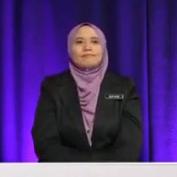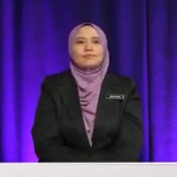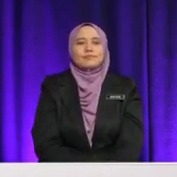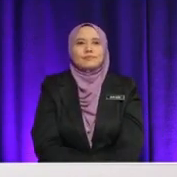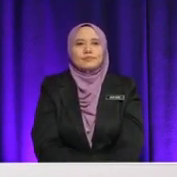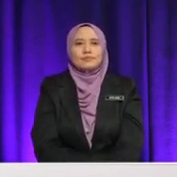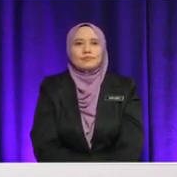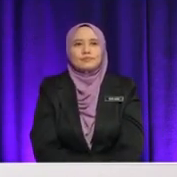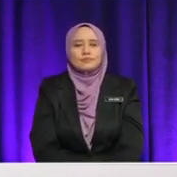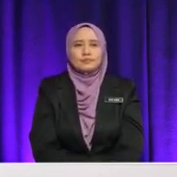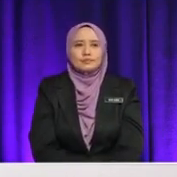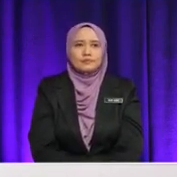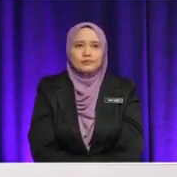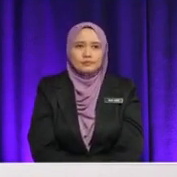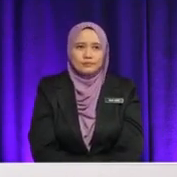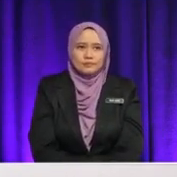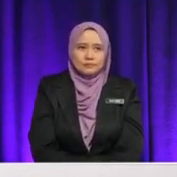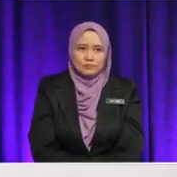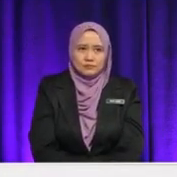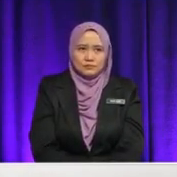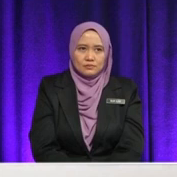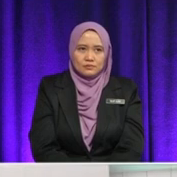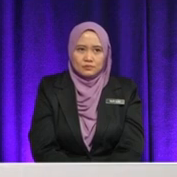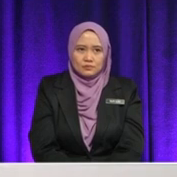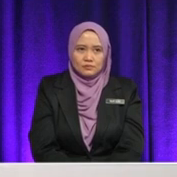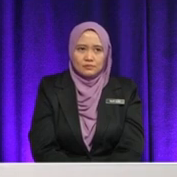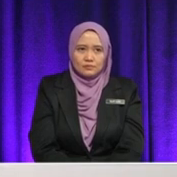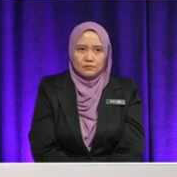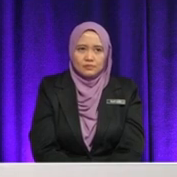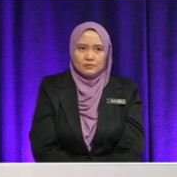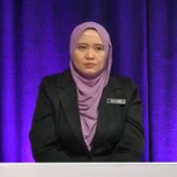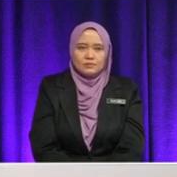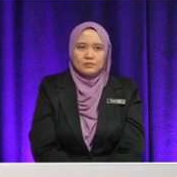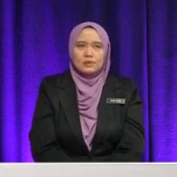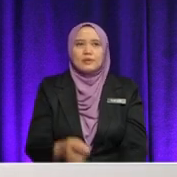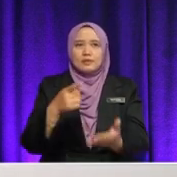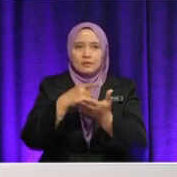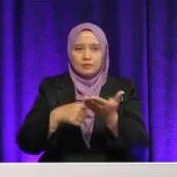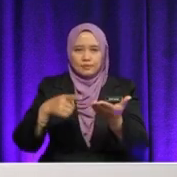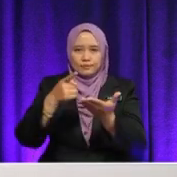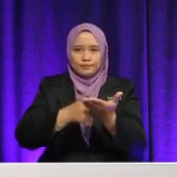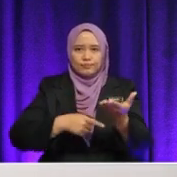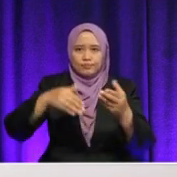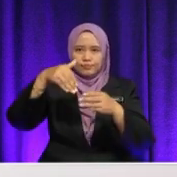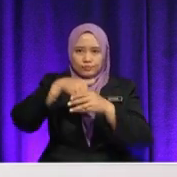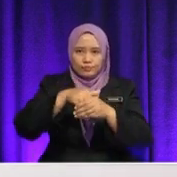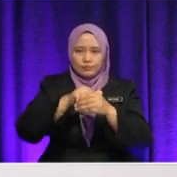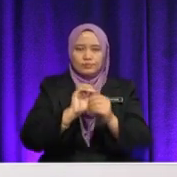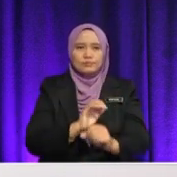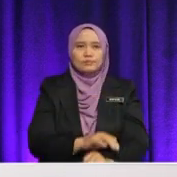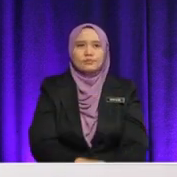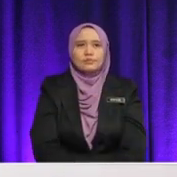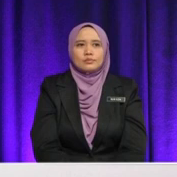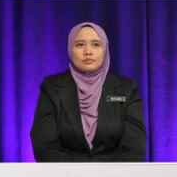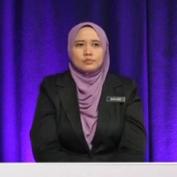cara mencadangkan memberi Aidil mencanangkan apel berkaitan pilih raya Secara khusus